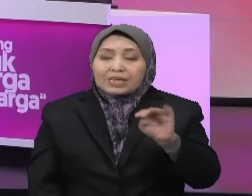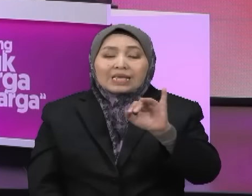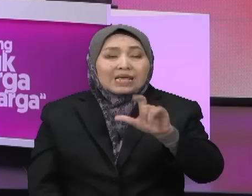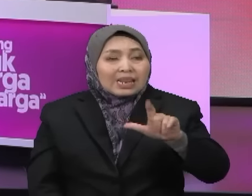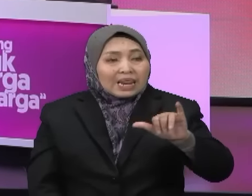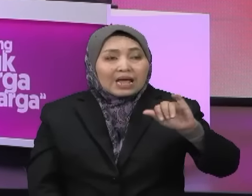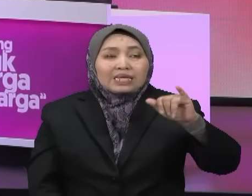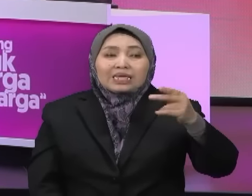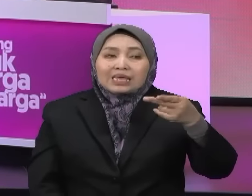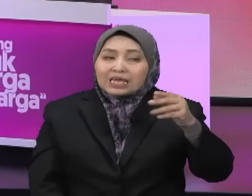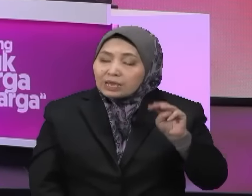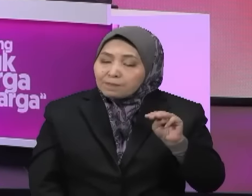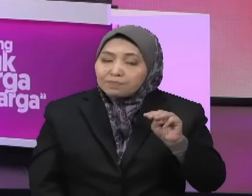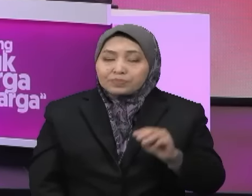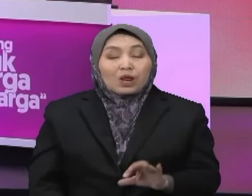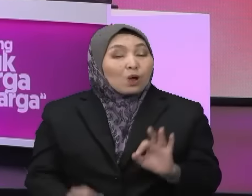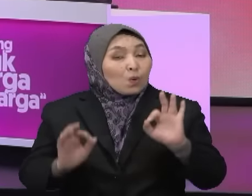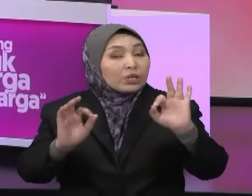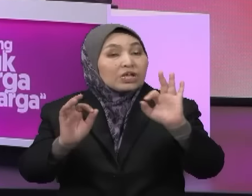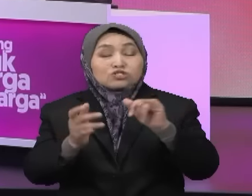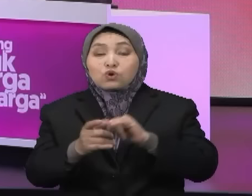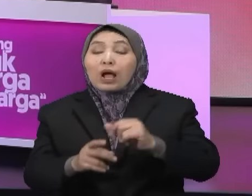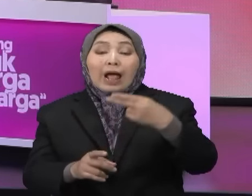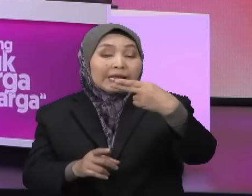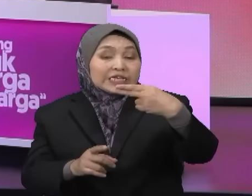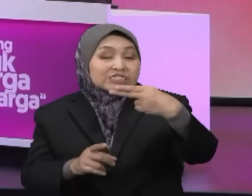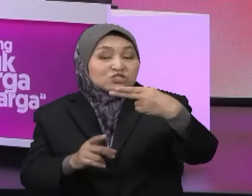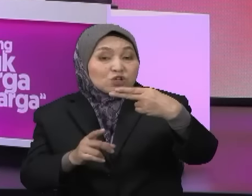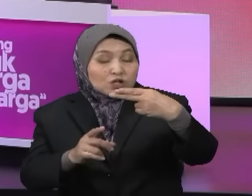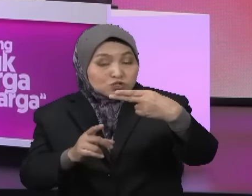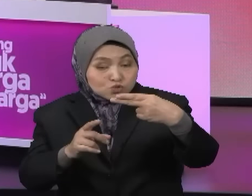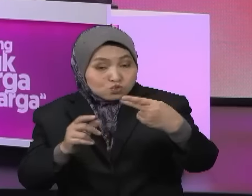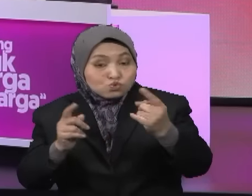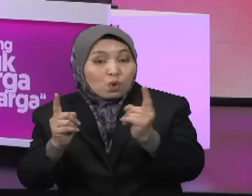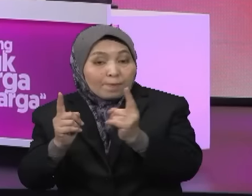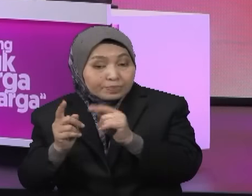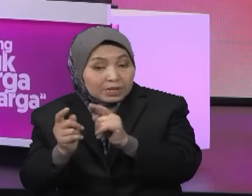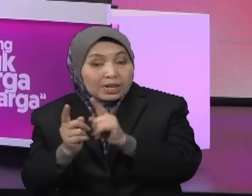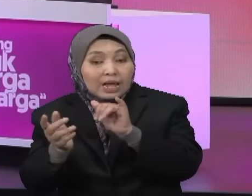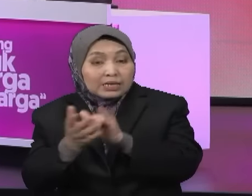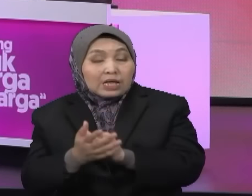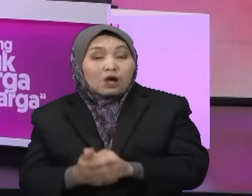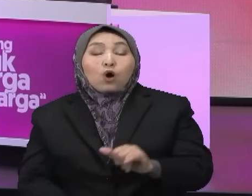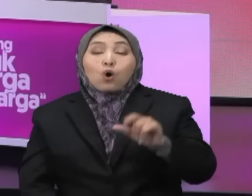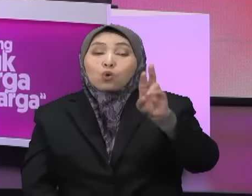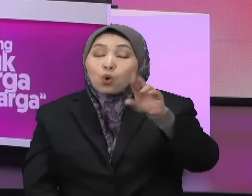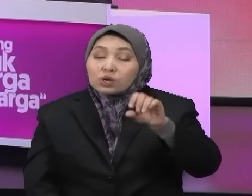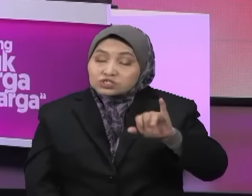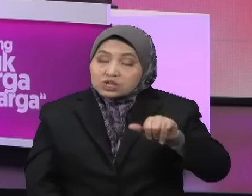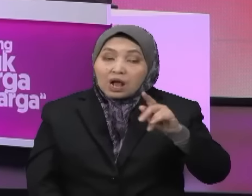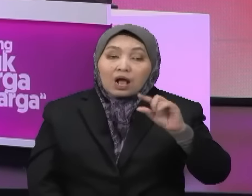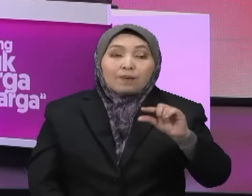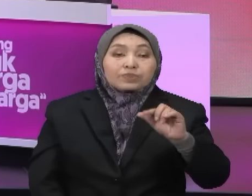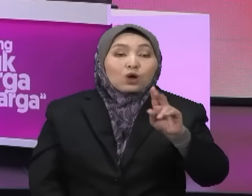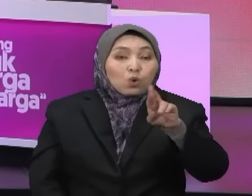Raja'tum ilaihim. Okey, satu ain. Jumpa lagi sekali. Ain yang mati, yang sukun. Raja'.